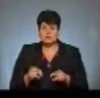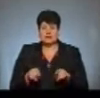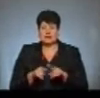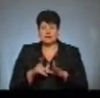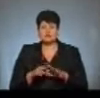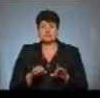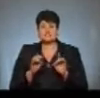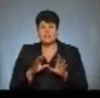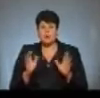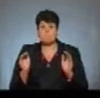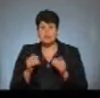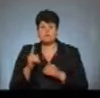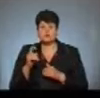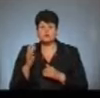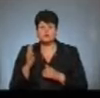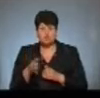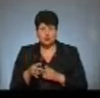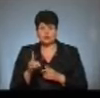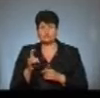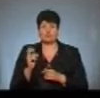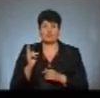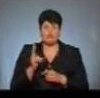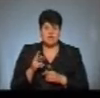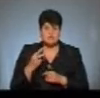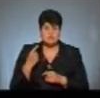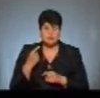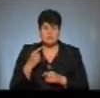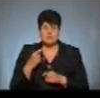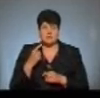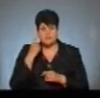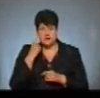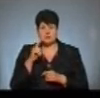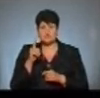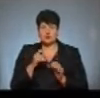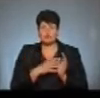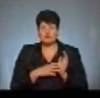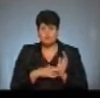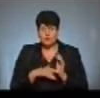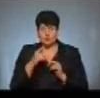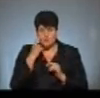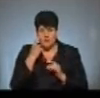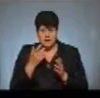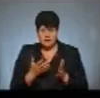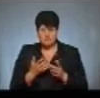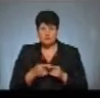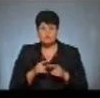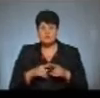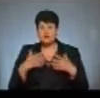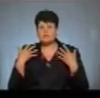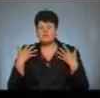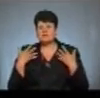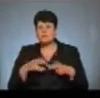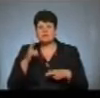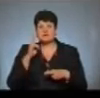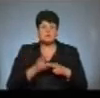якщо здав там менше 140 чи 120 балів, чи навіть 190 балів, залежить від батьків, так? То це вже, ну, крах життя